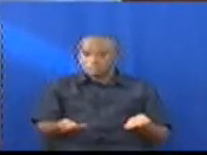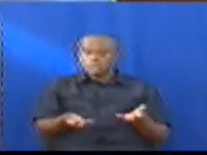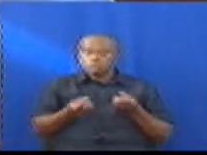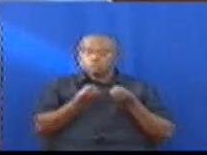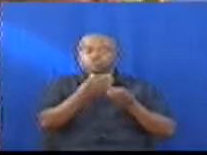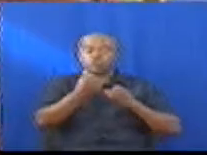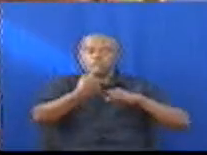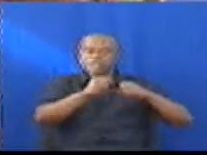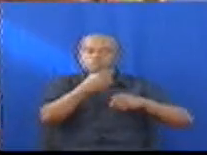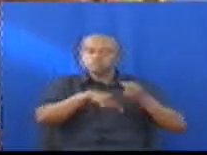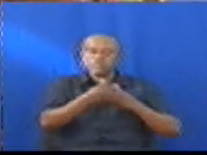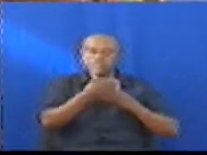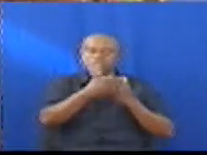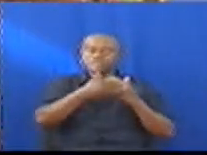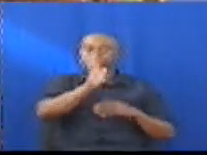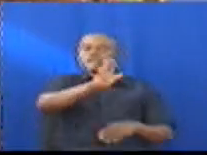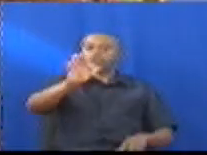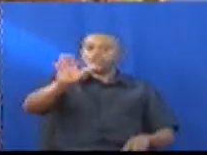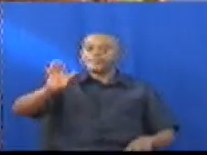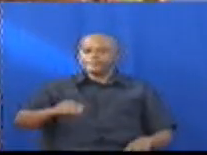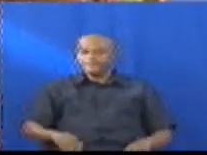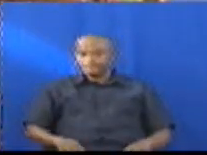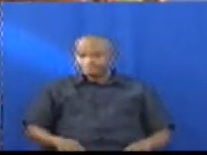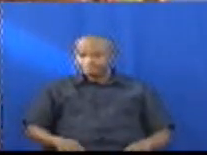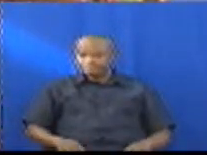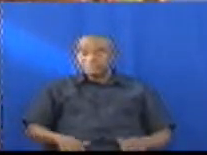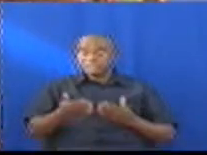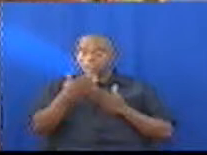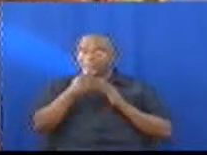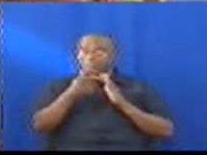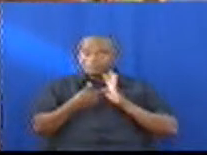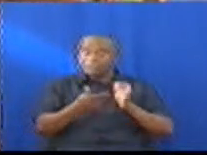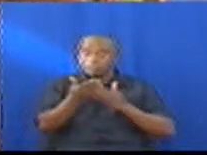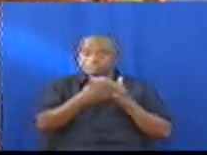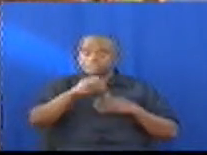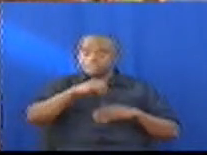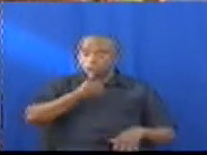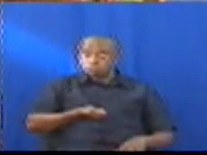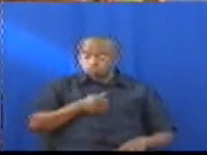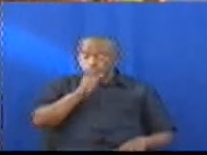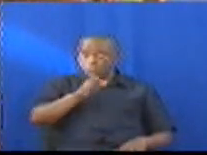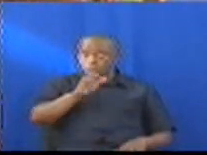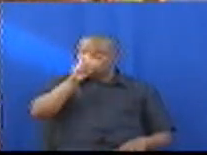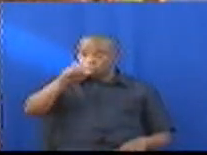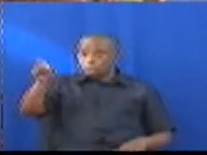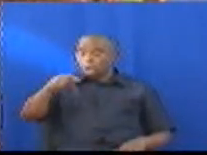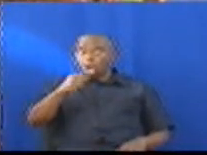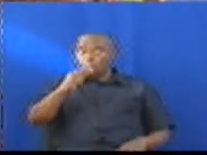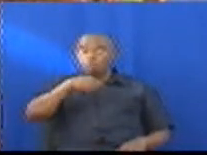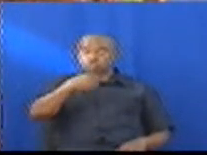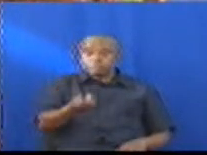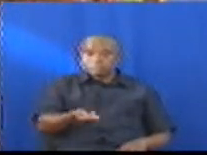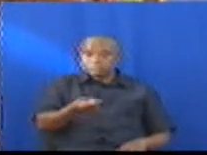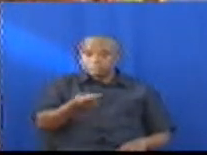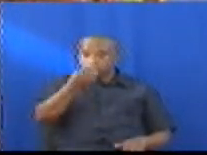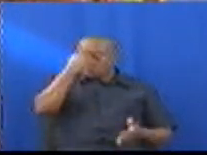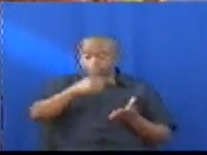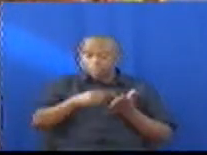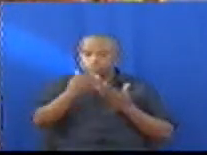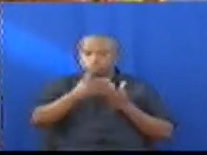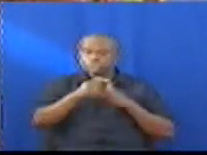nchi yao. Only nchi ambayo inaruhusu watu wao kusema, watu wao kwenda mahakamani, ndio inakuwa